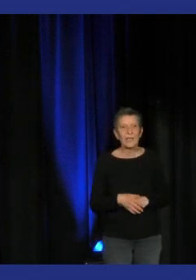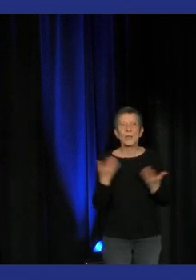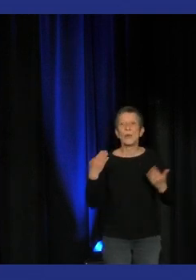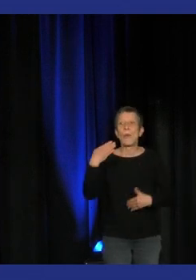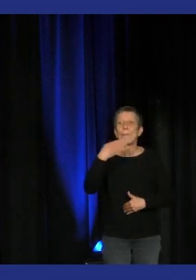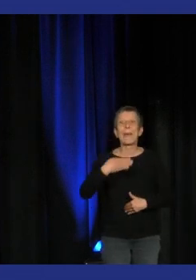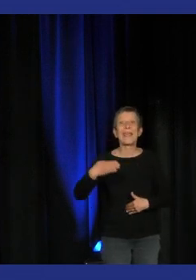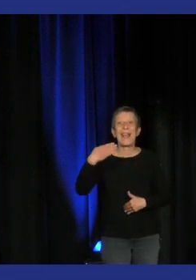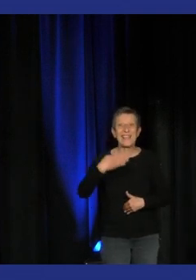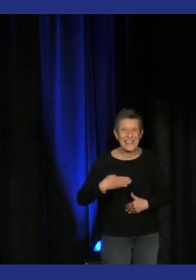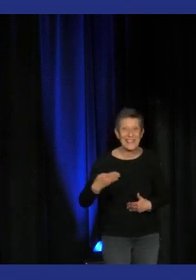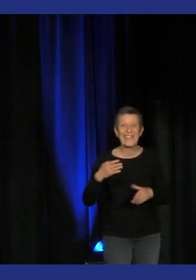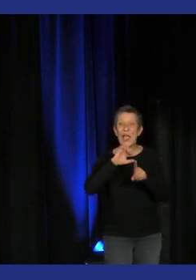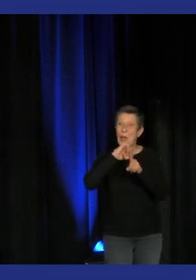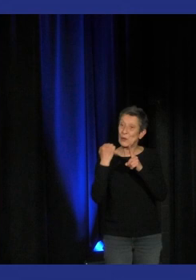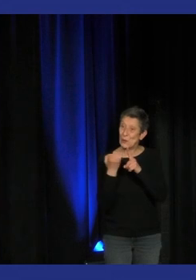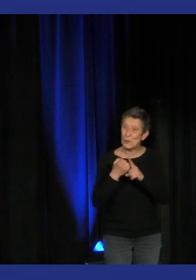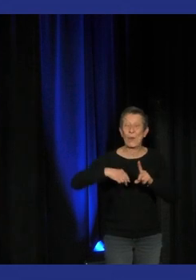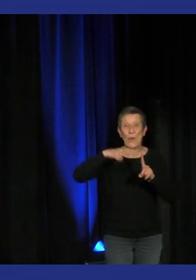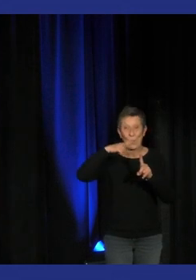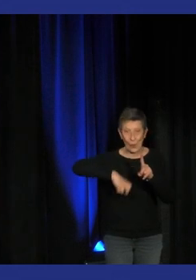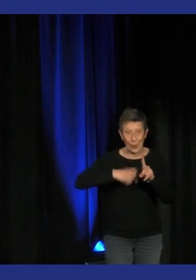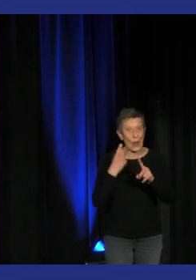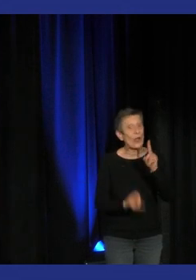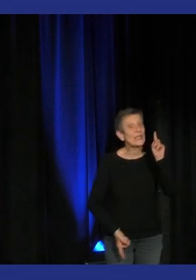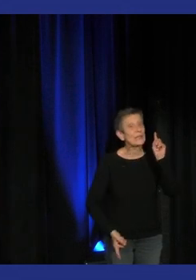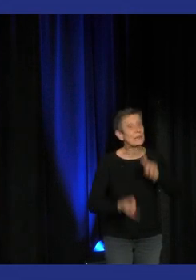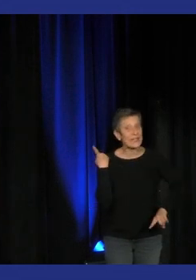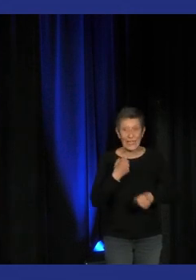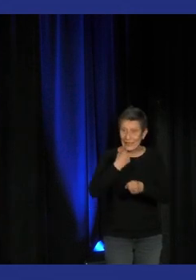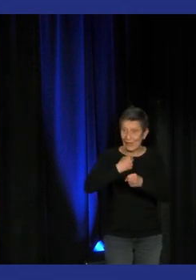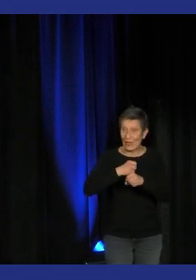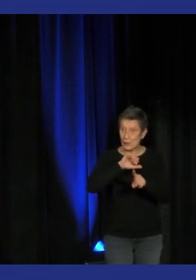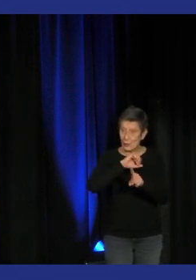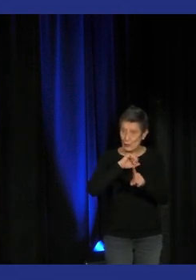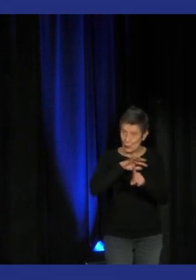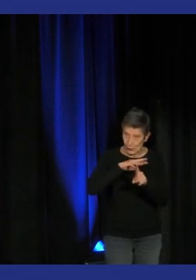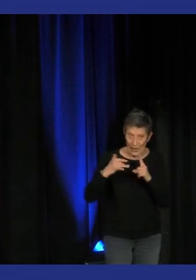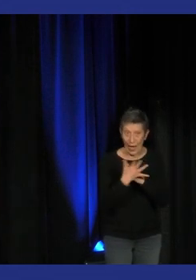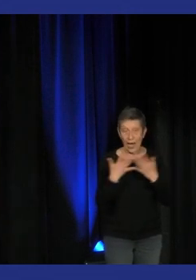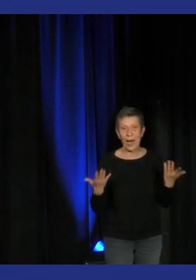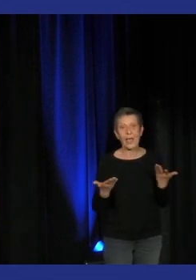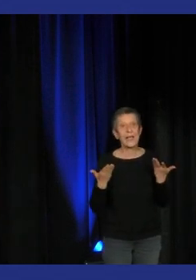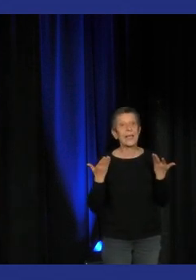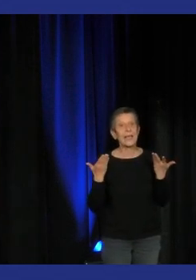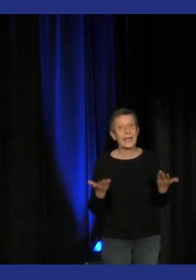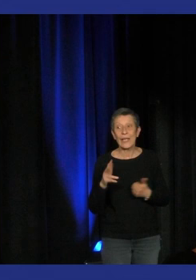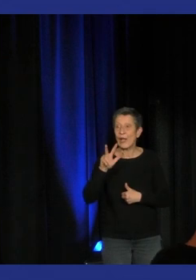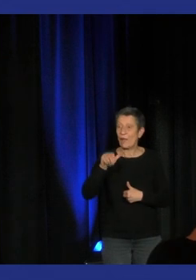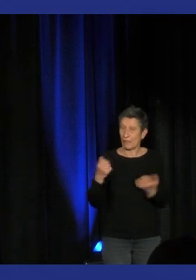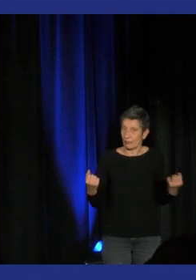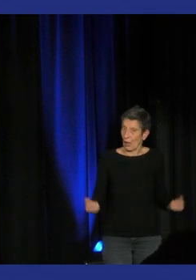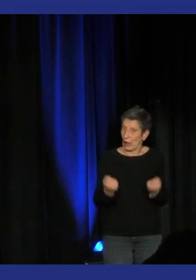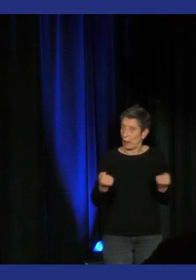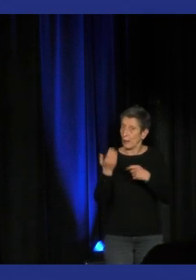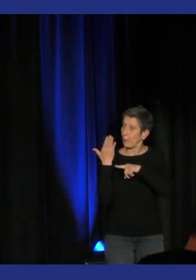Magali est socio-anthropologue, elle est spécialiste du travail social et elle va animer